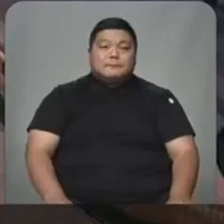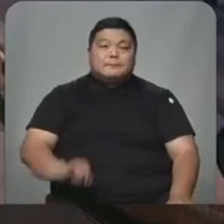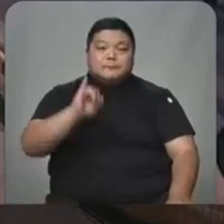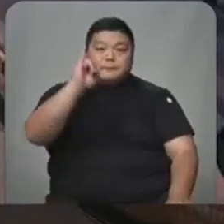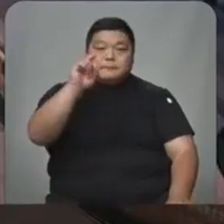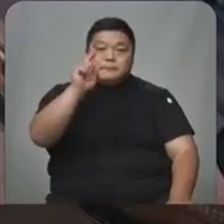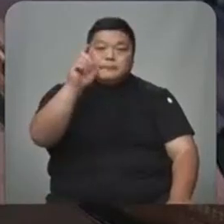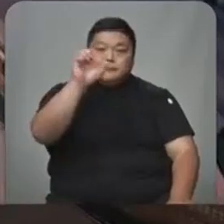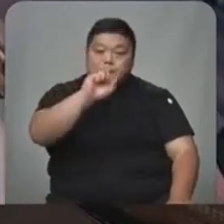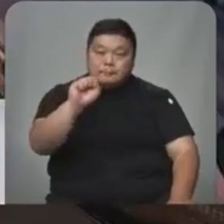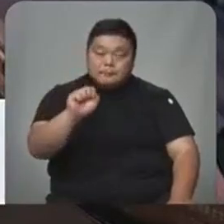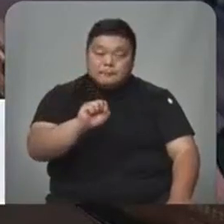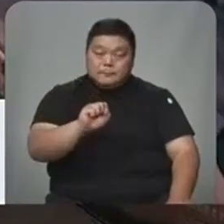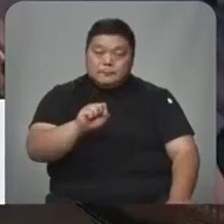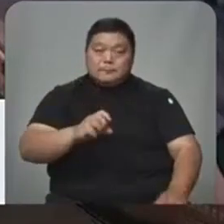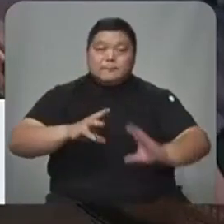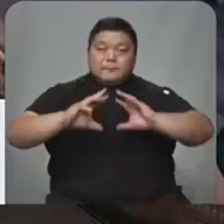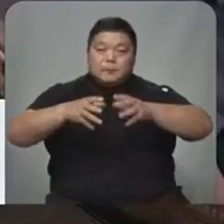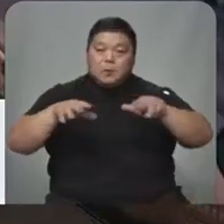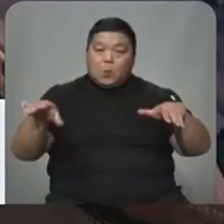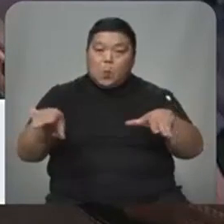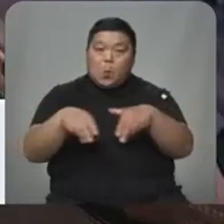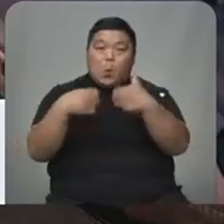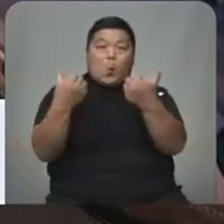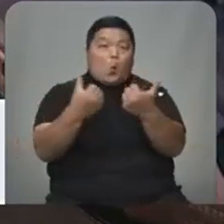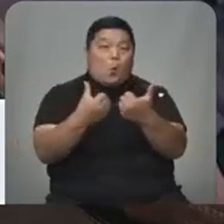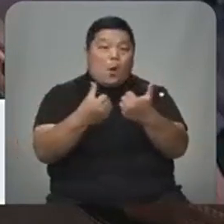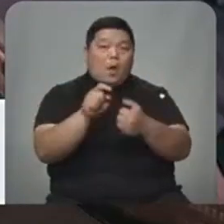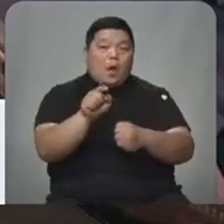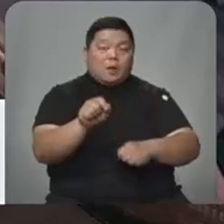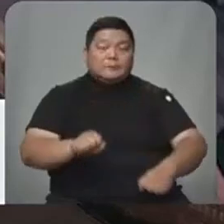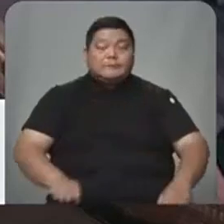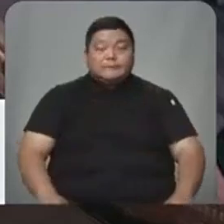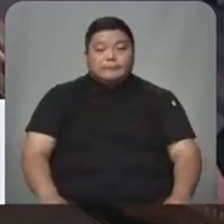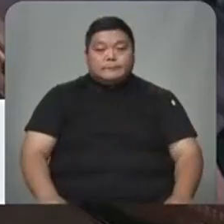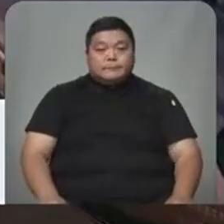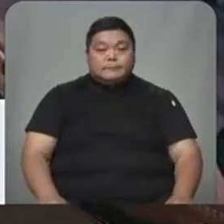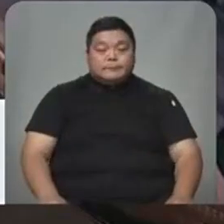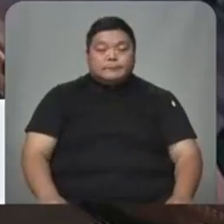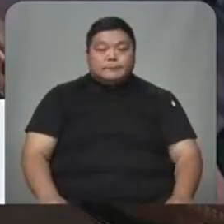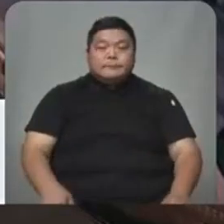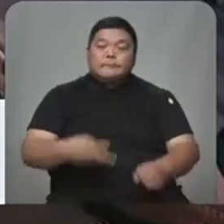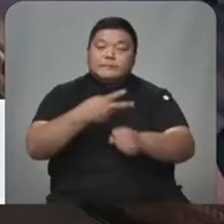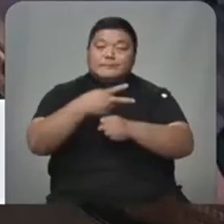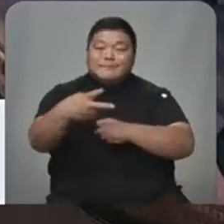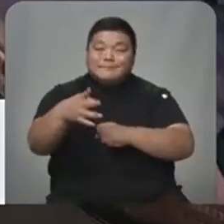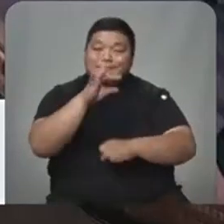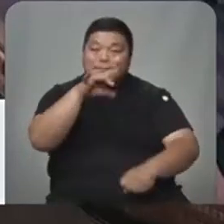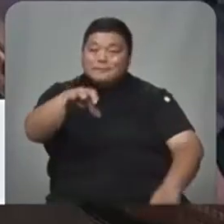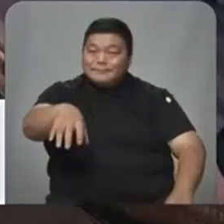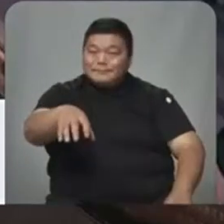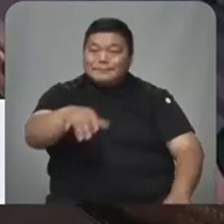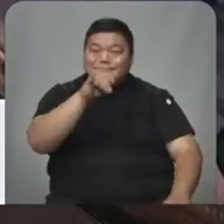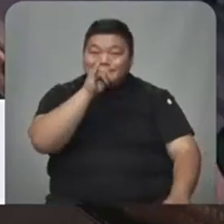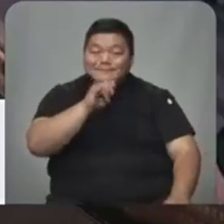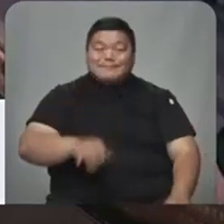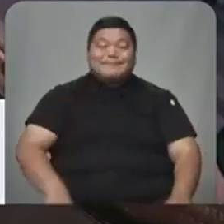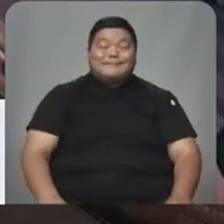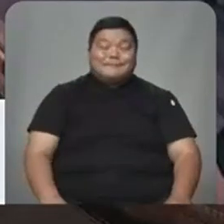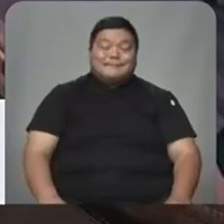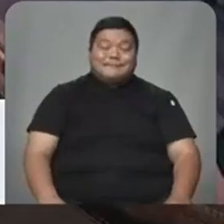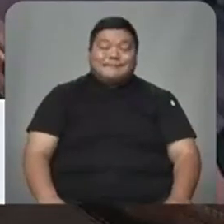지능형 교통 시스템 분야의 대표 학술 산업 전시대회인 ITS 세계총회가 2026년 강릉에서